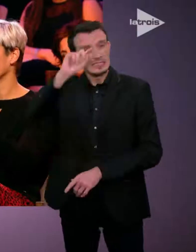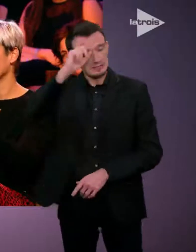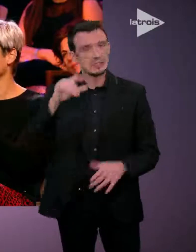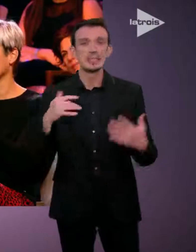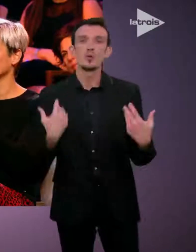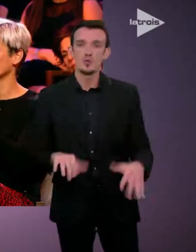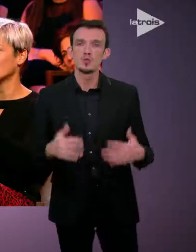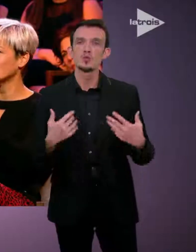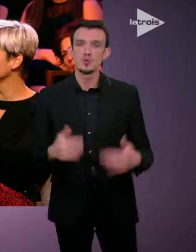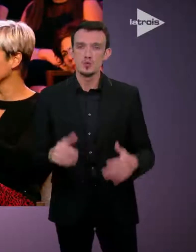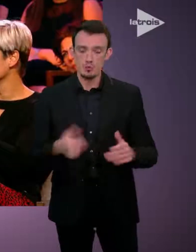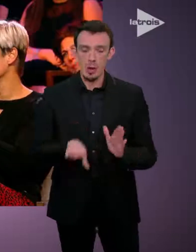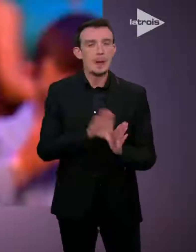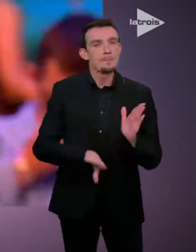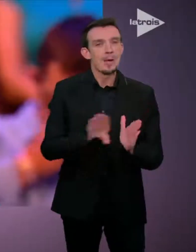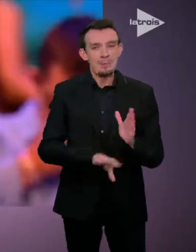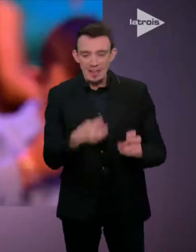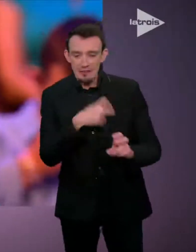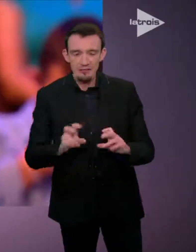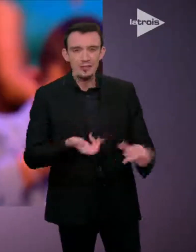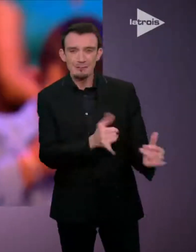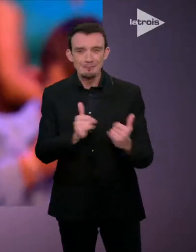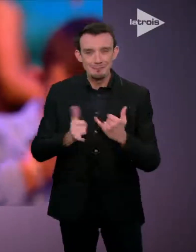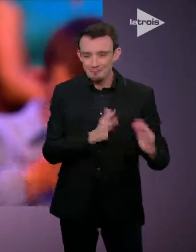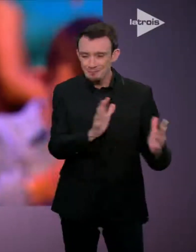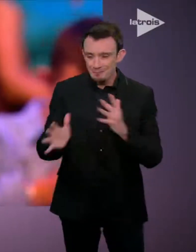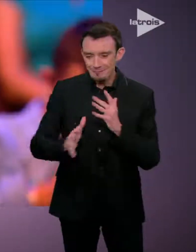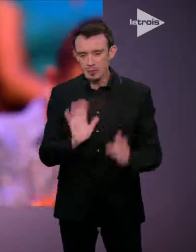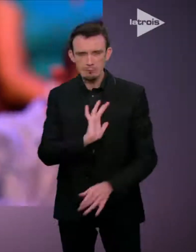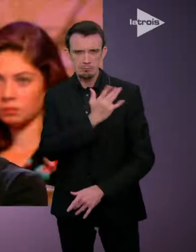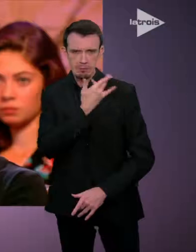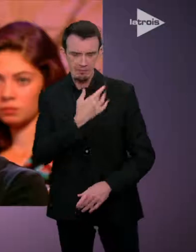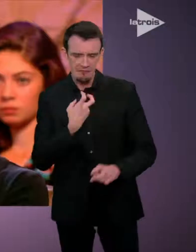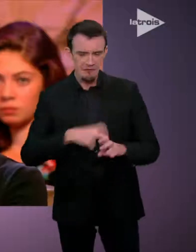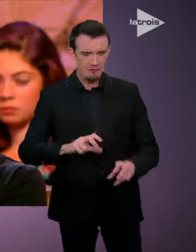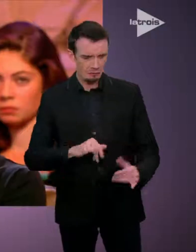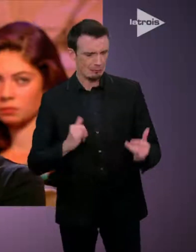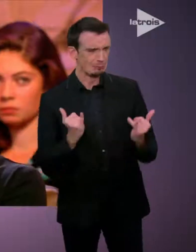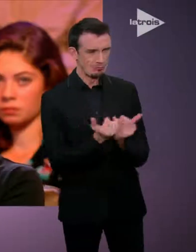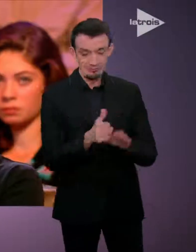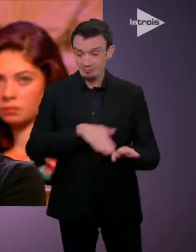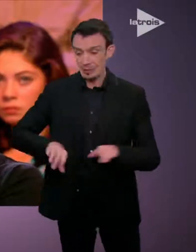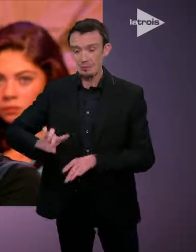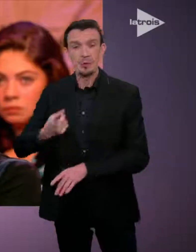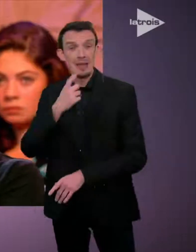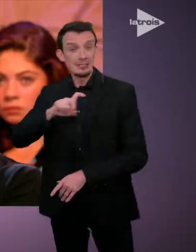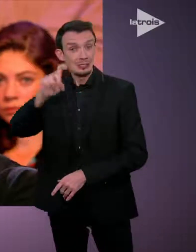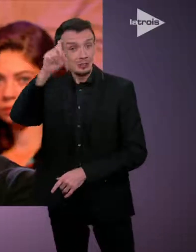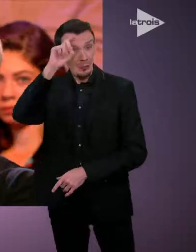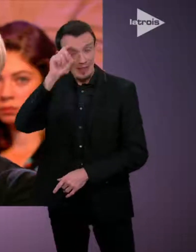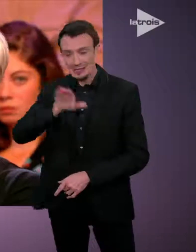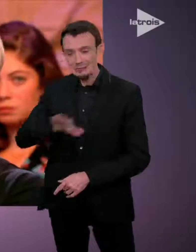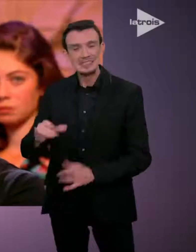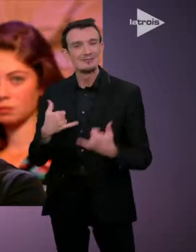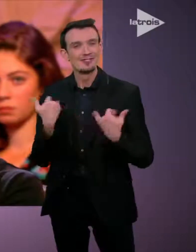la cour de récré, il joue au foot, et là il trouvait sa place parce qu'il joue fort bien au foot, mais en première humanité, ben, les jeunes, qu'est-ce qu'ils font ? Comme il le dit, ils parlent,